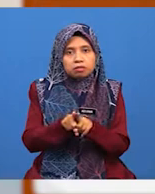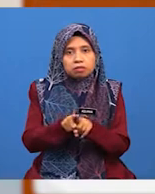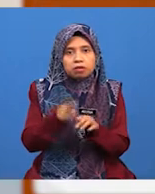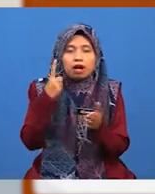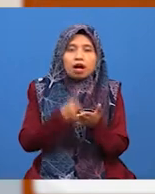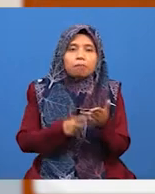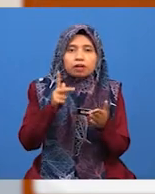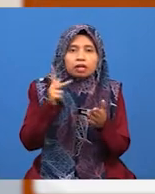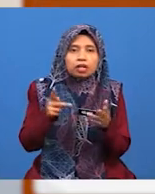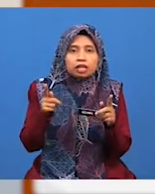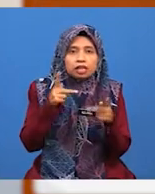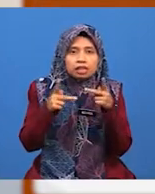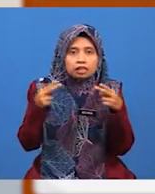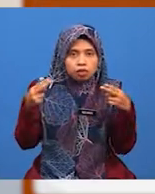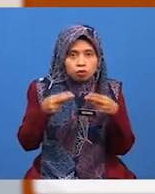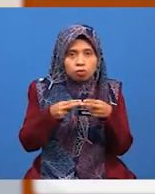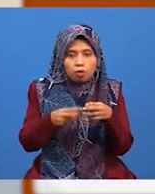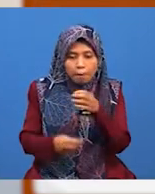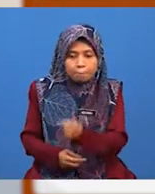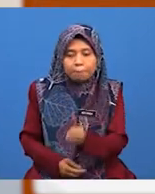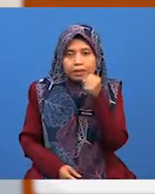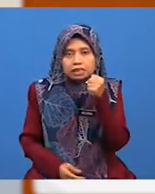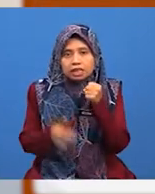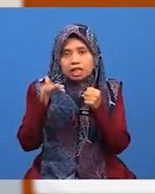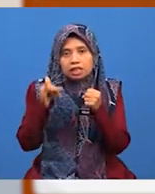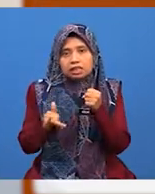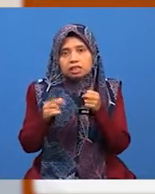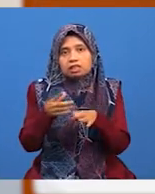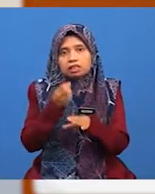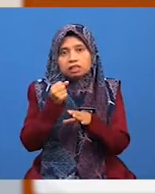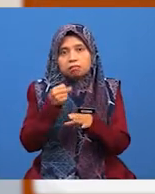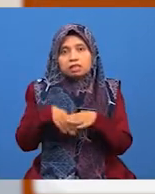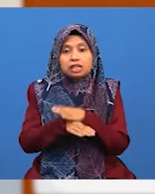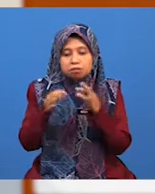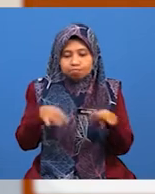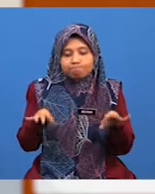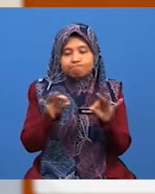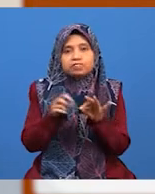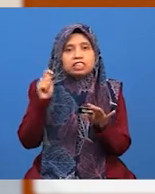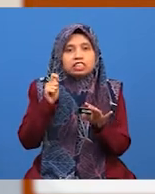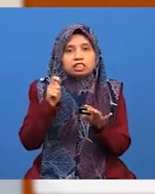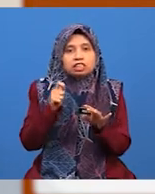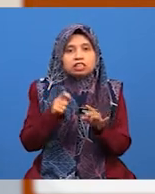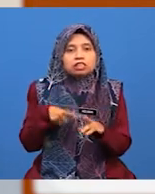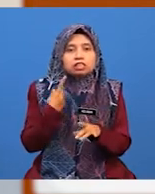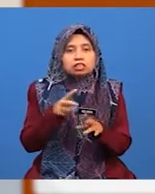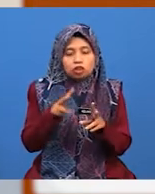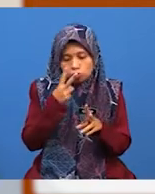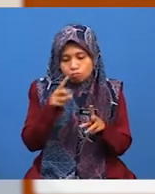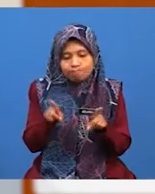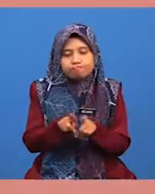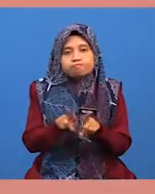Apakah kata hubung pancangan keterangan yang terdapat dalam cerita tadi? Kita lihat